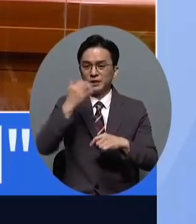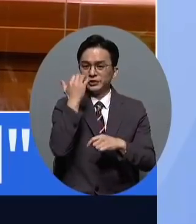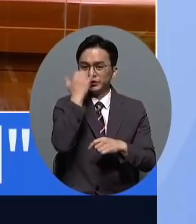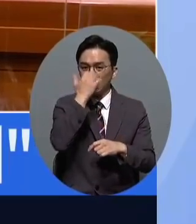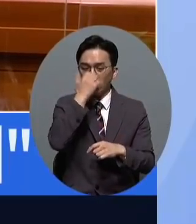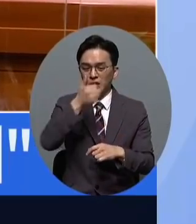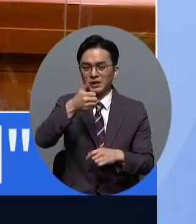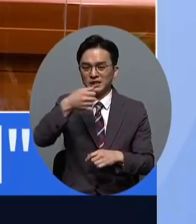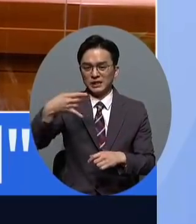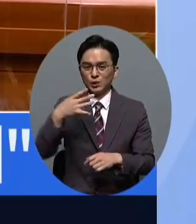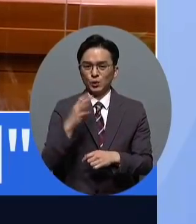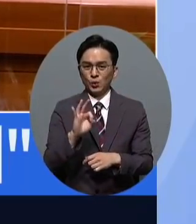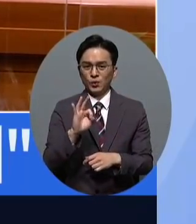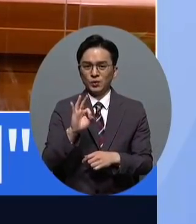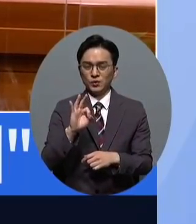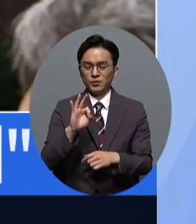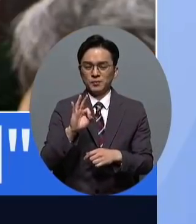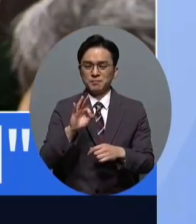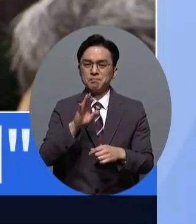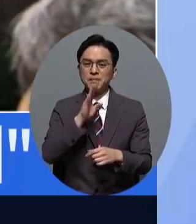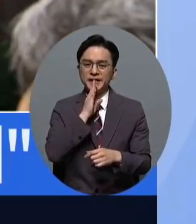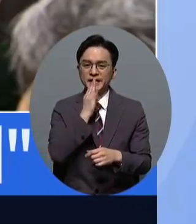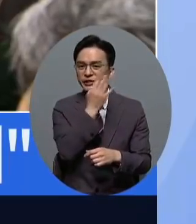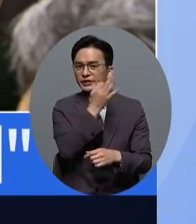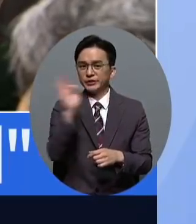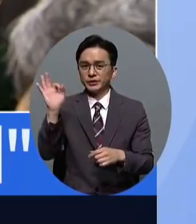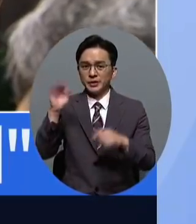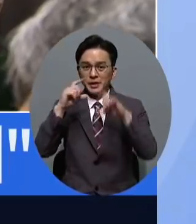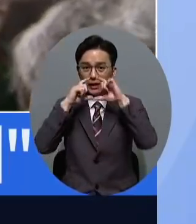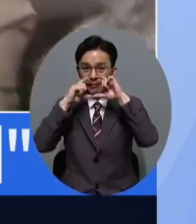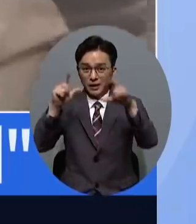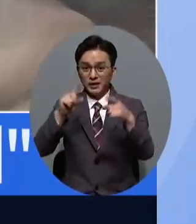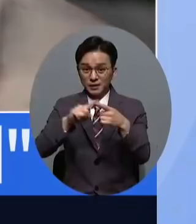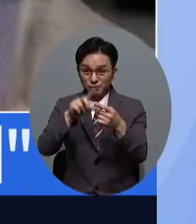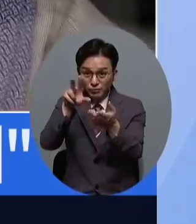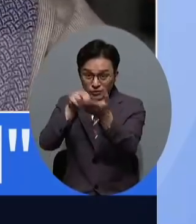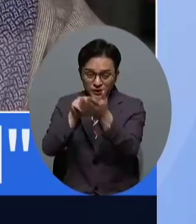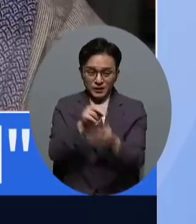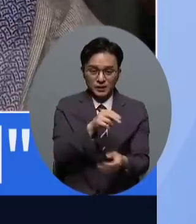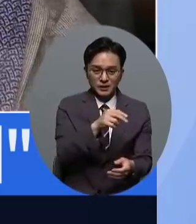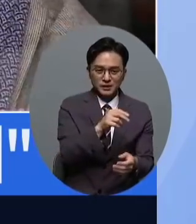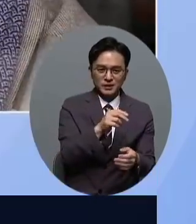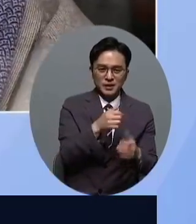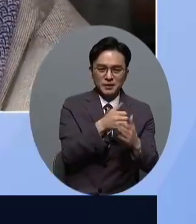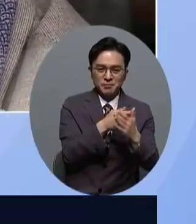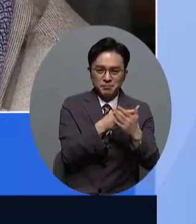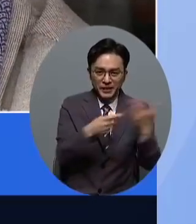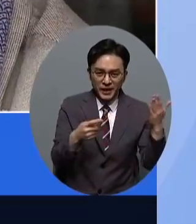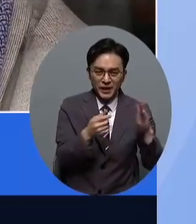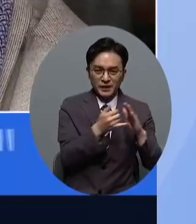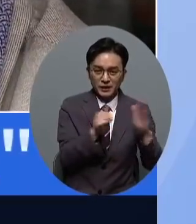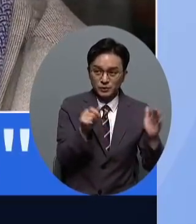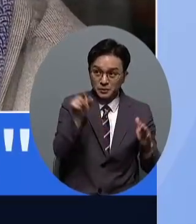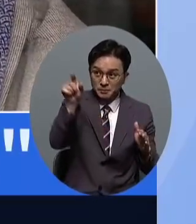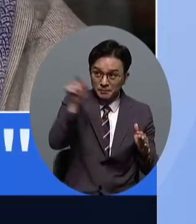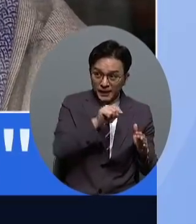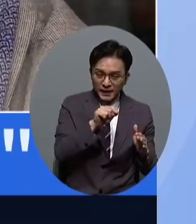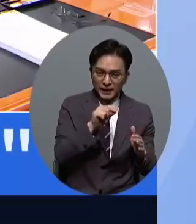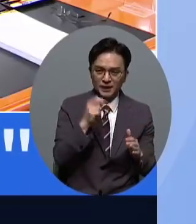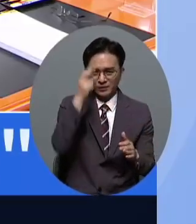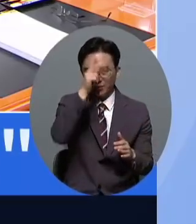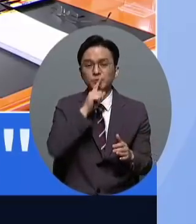거라고 생각은 하는데 일단은 피해자가 사망한 상태에서 본인의 방어권 자체가 이제 포기된 상태이고 공소권 없는